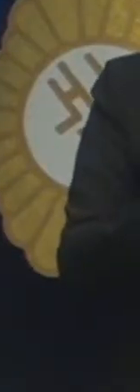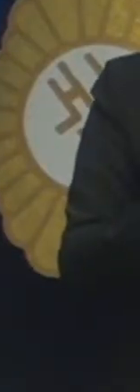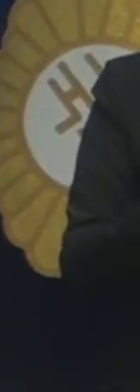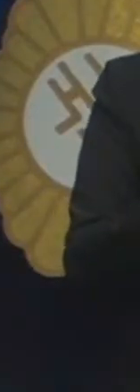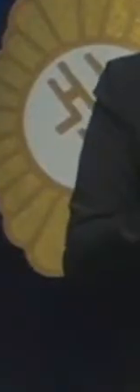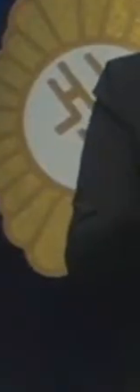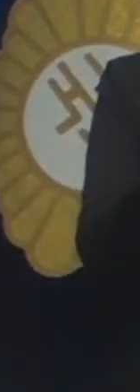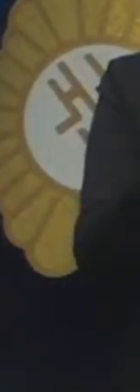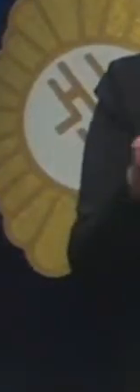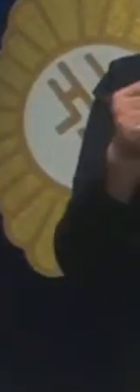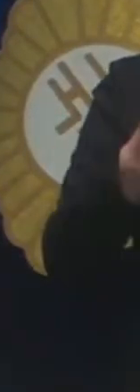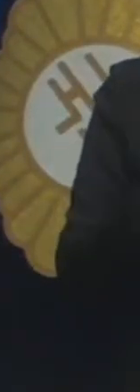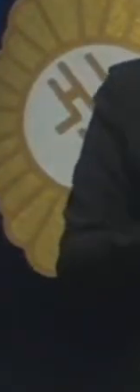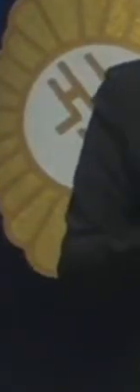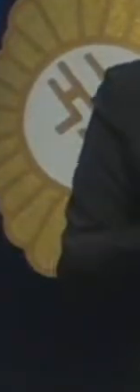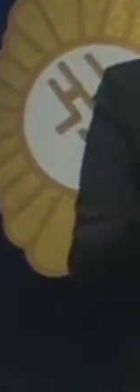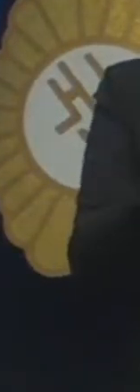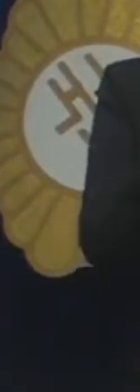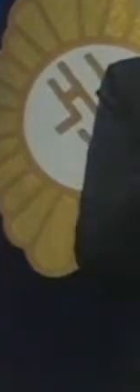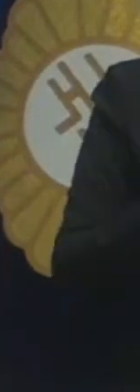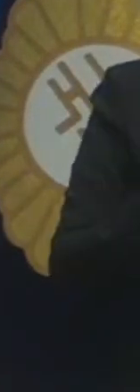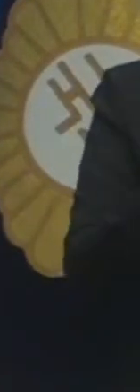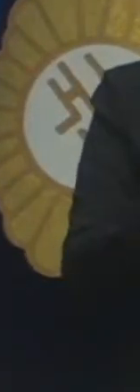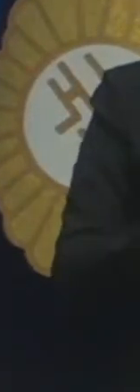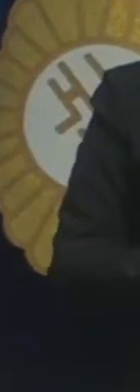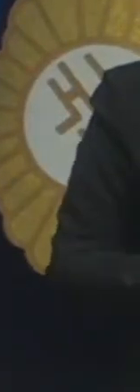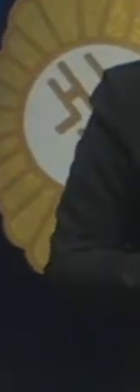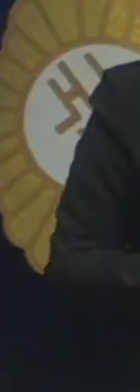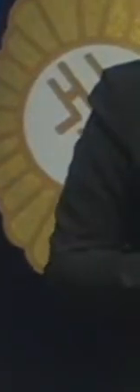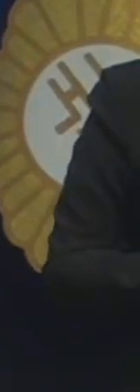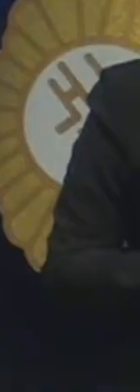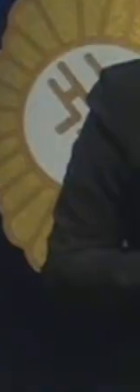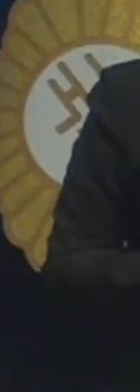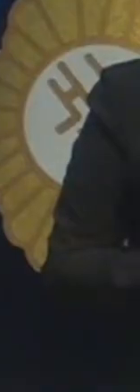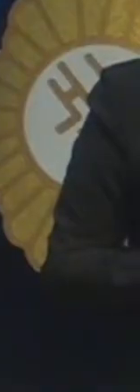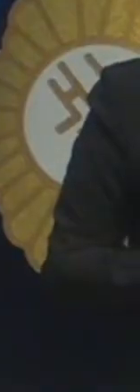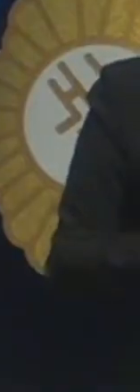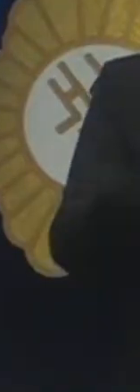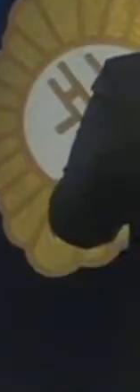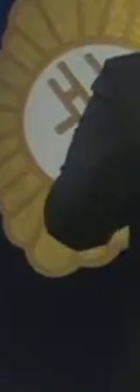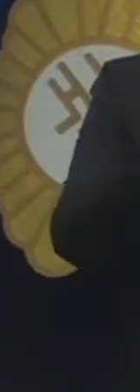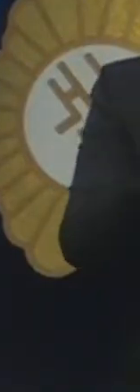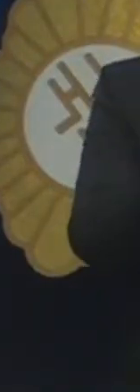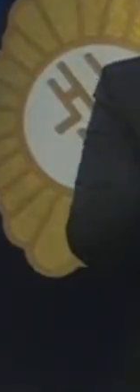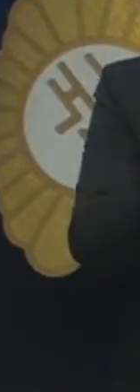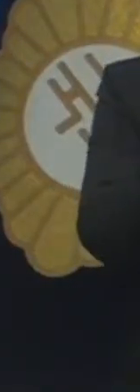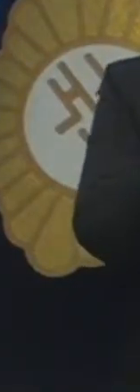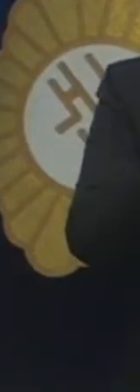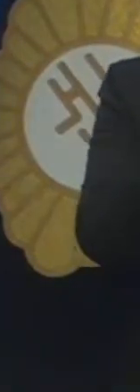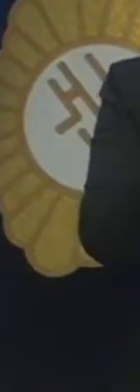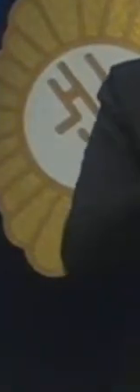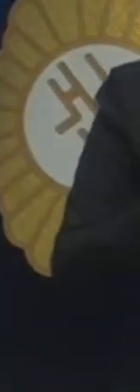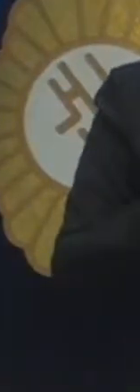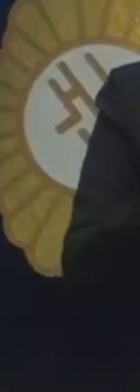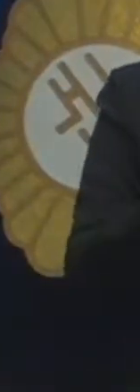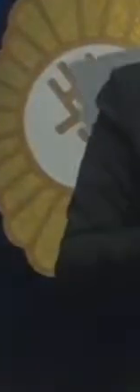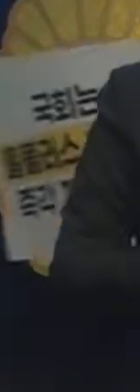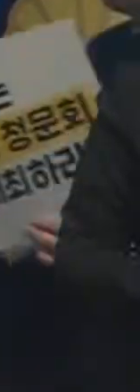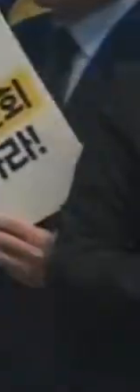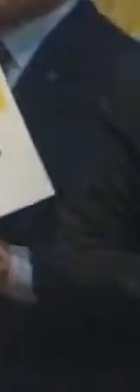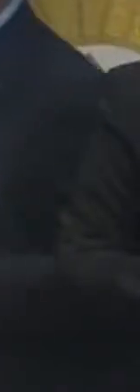첫 번째 발언 들어보도록 하겠습니다. 조국혁신당 신장식 의원님 발언부터 듣도록 하겠습니다.